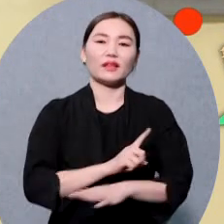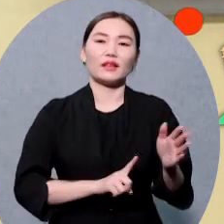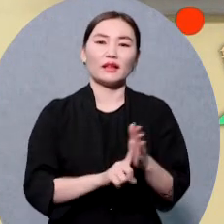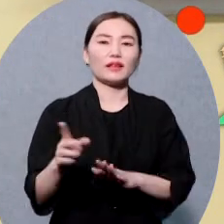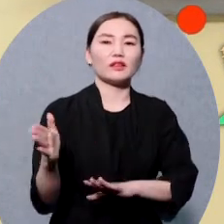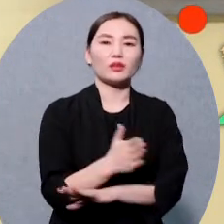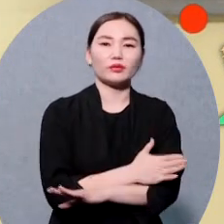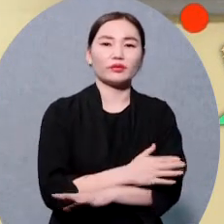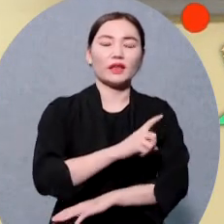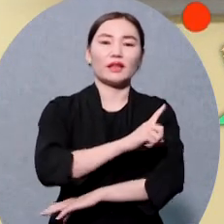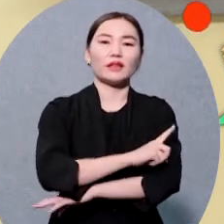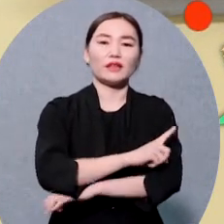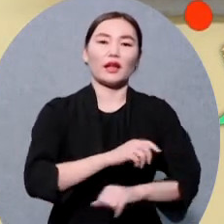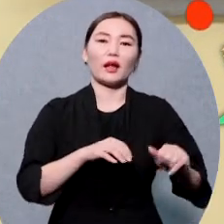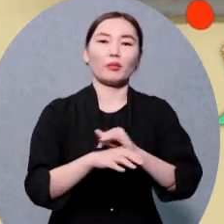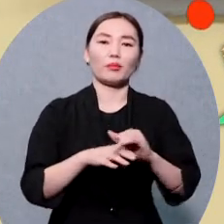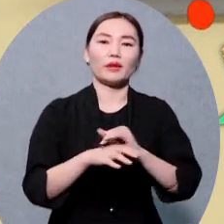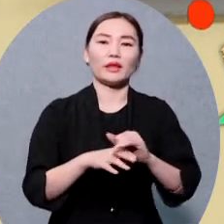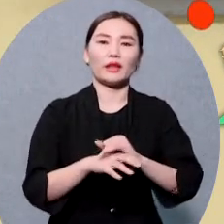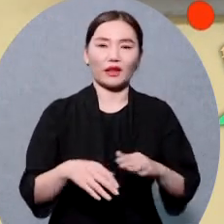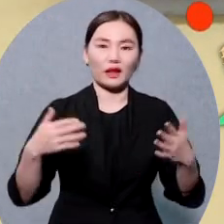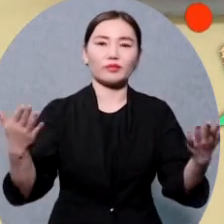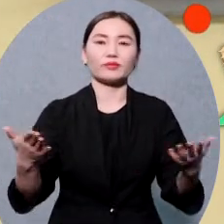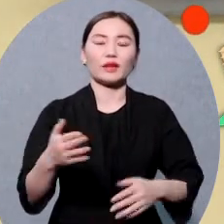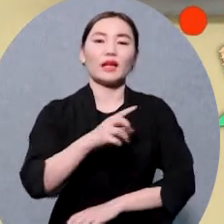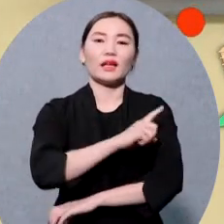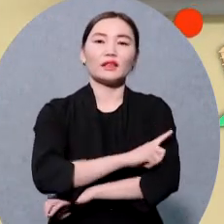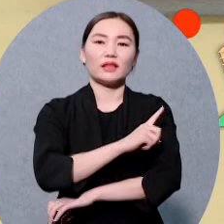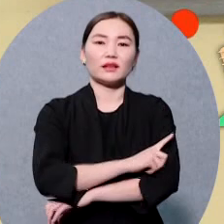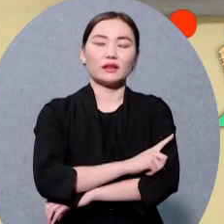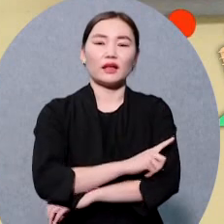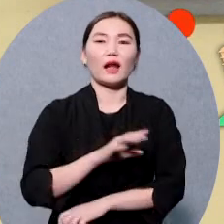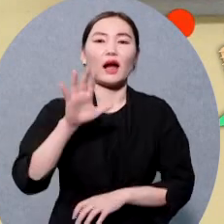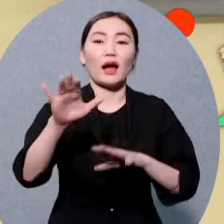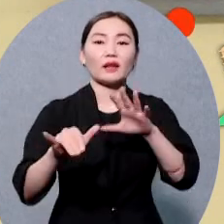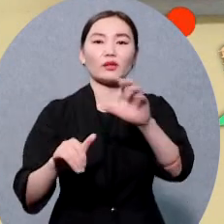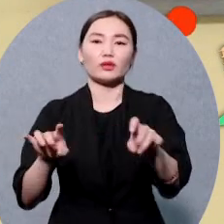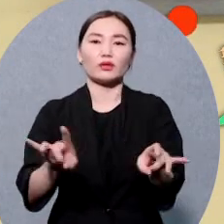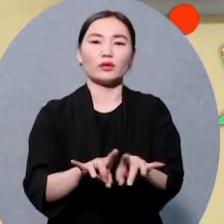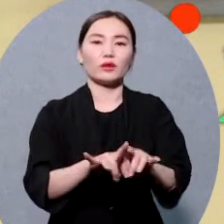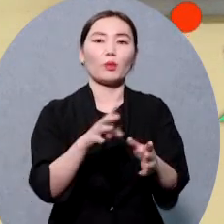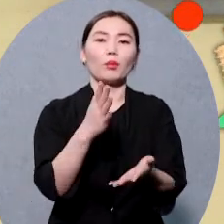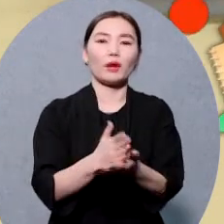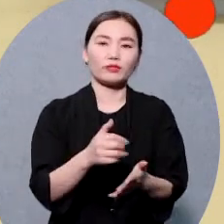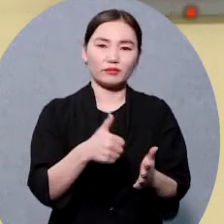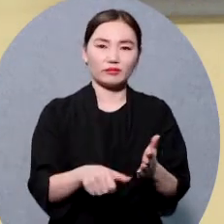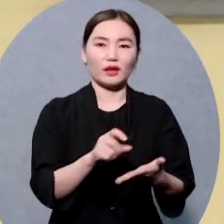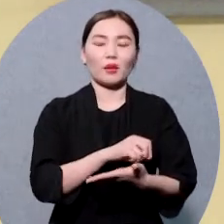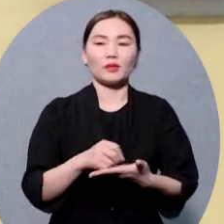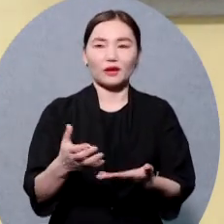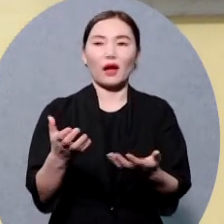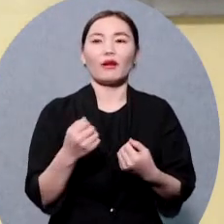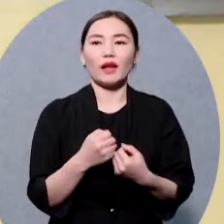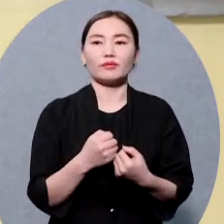хангаад суугаарай. За хичээлийн явцад сонирхсон асуух зүйл байвал тэмдэглэж аваад явна. За багш нэг зүйл